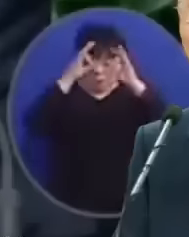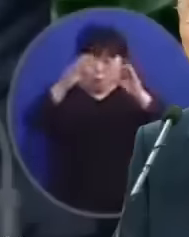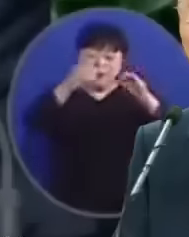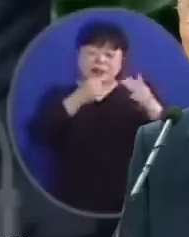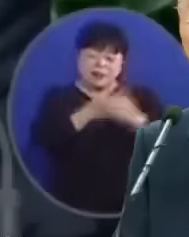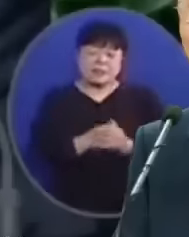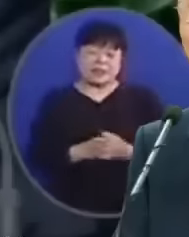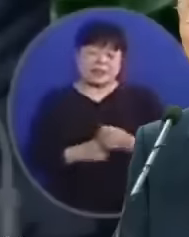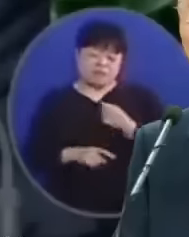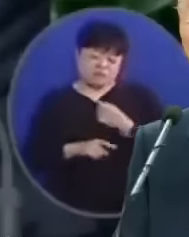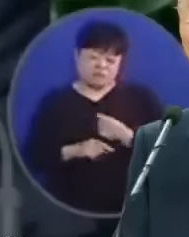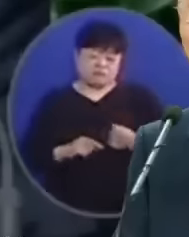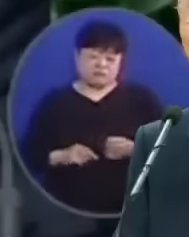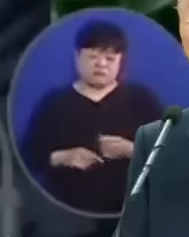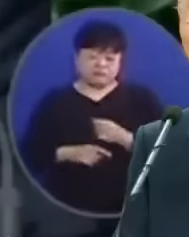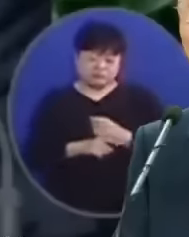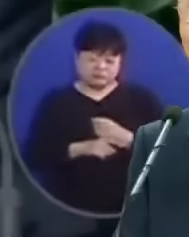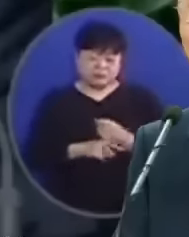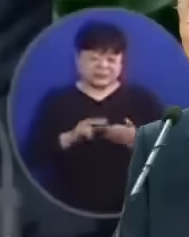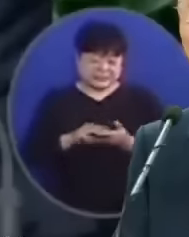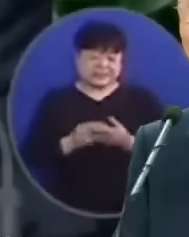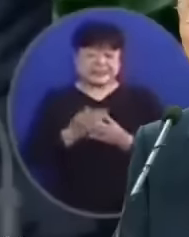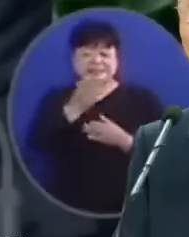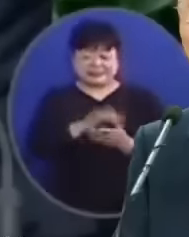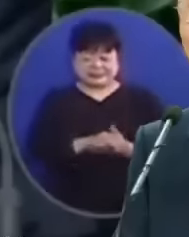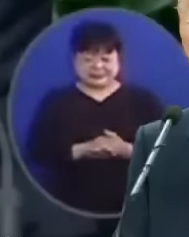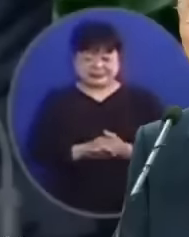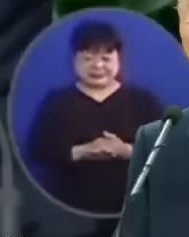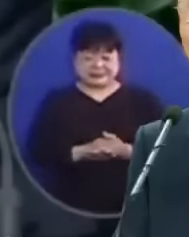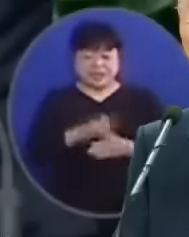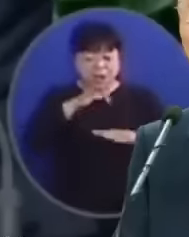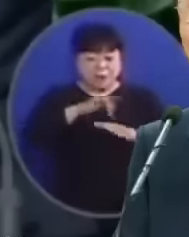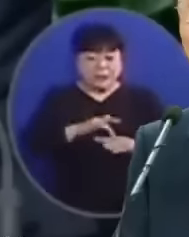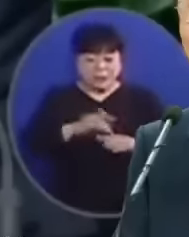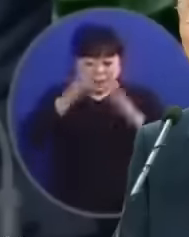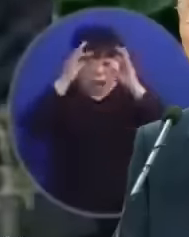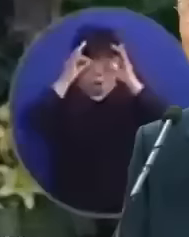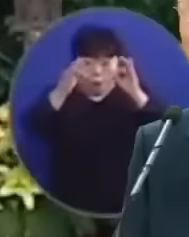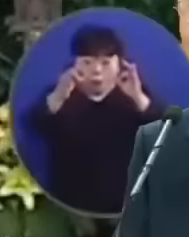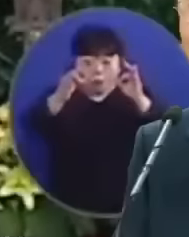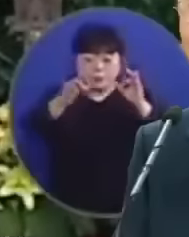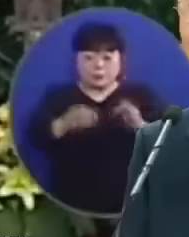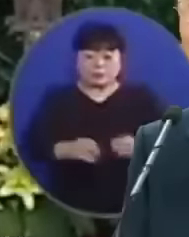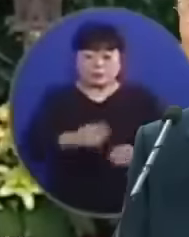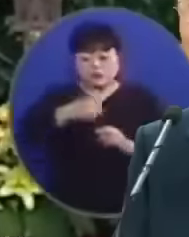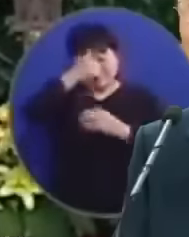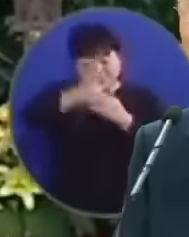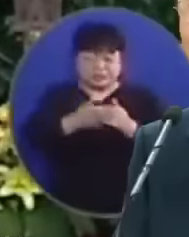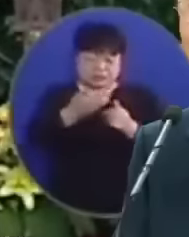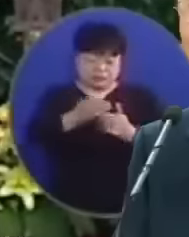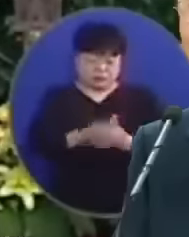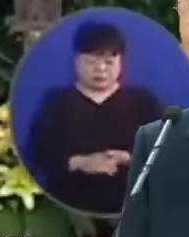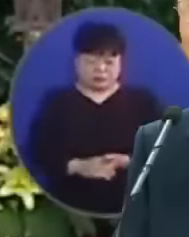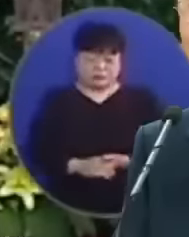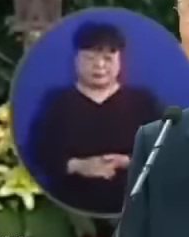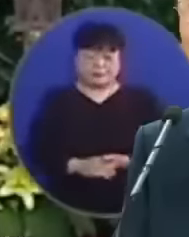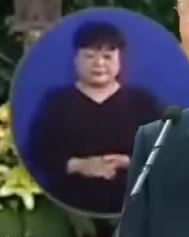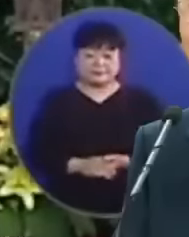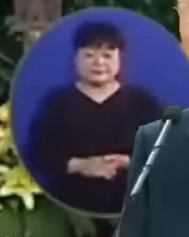바라보았단 말입니다. 마귀가 바라봄을 통해서 타락의 길을 여는 것입니다. 창세기 3장 4절로 6절에